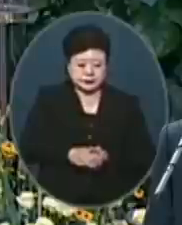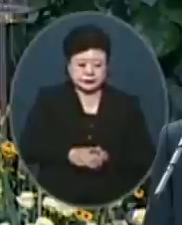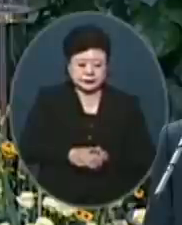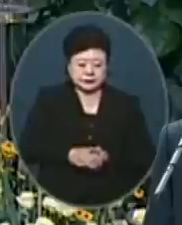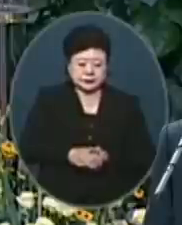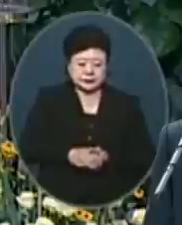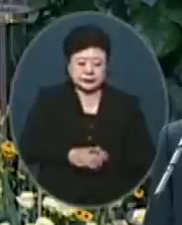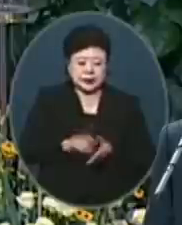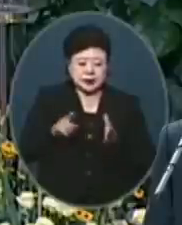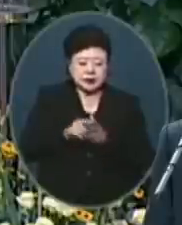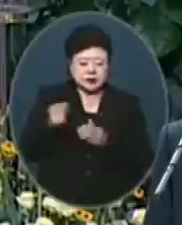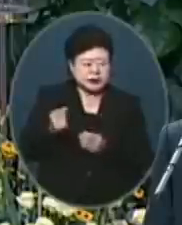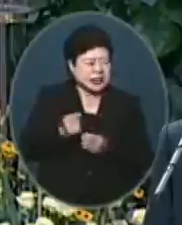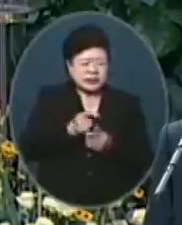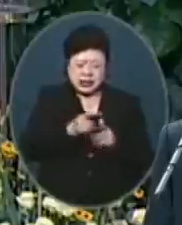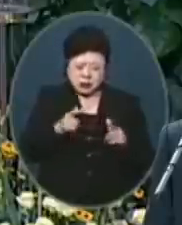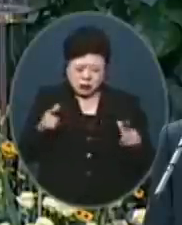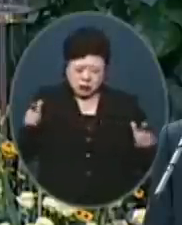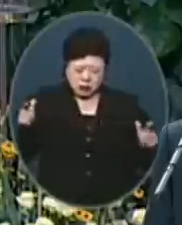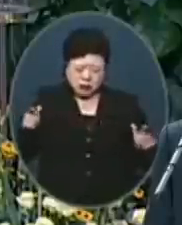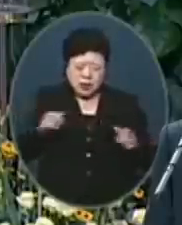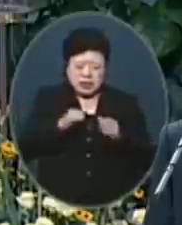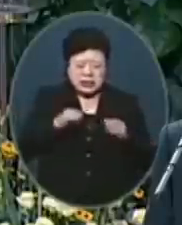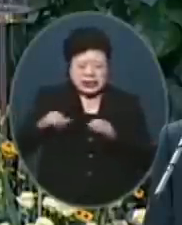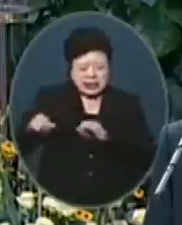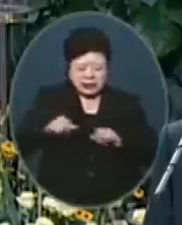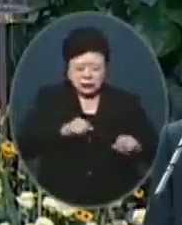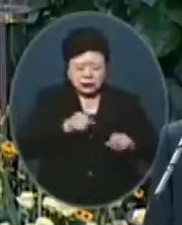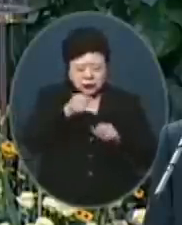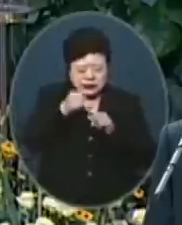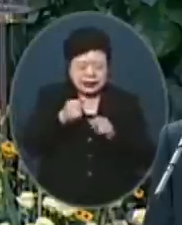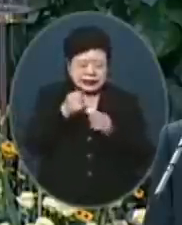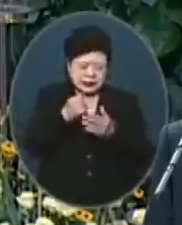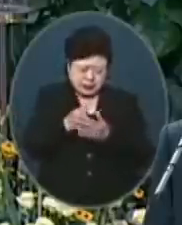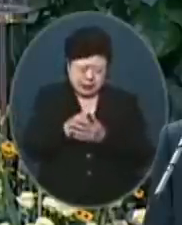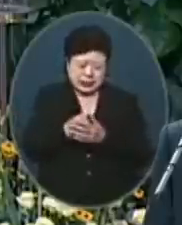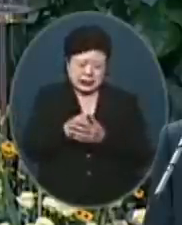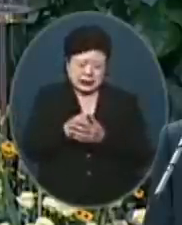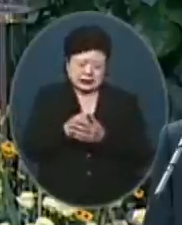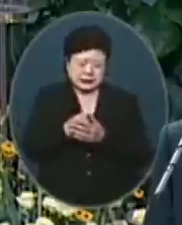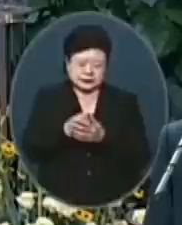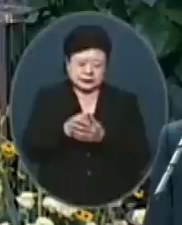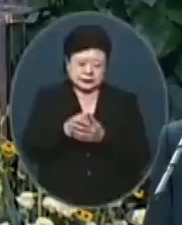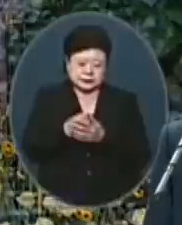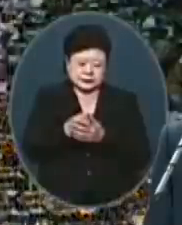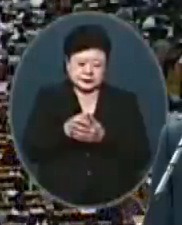너무나 믿음으로 살지 아니하고 인간 행위로 살기 때문에